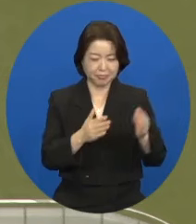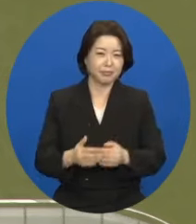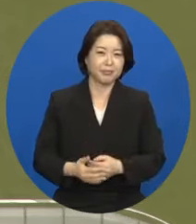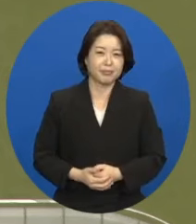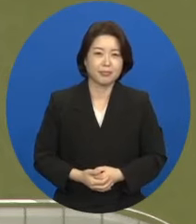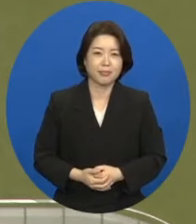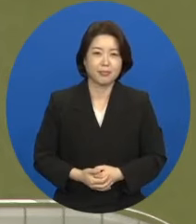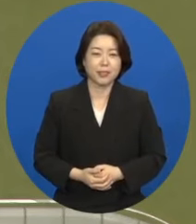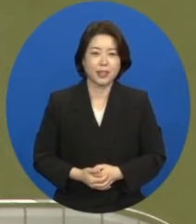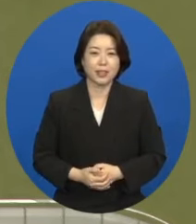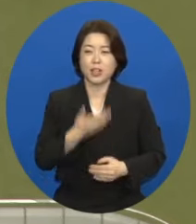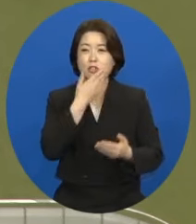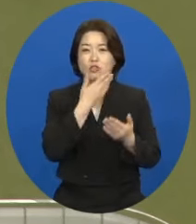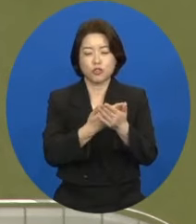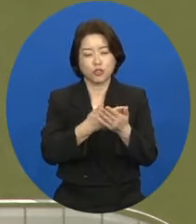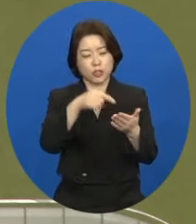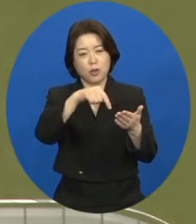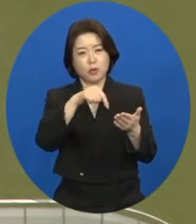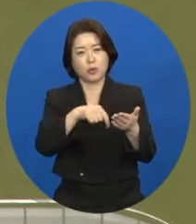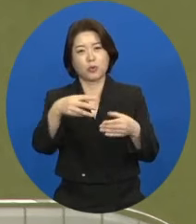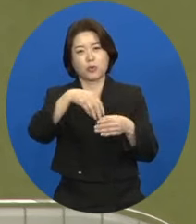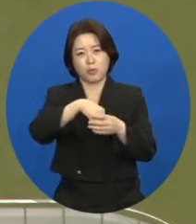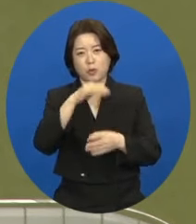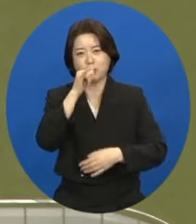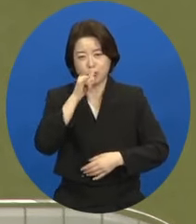여러분 굉장히 중요한 교훈이 담겨 있어요.